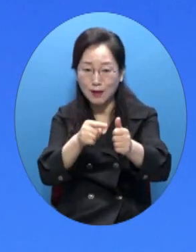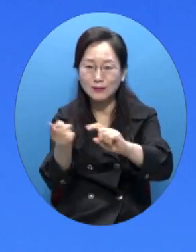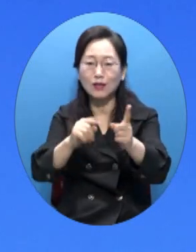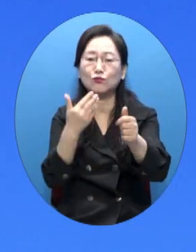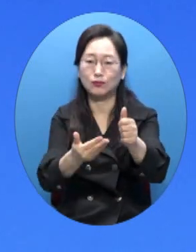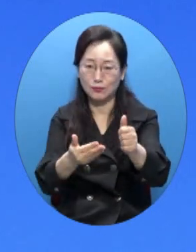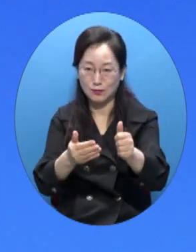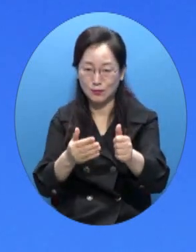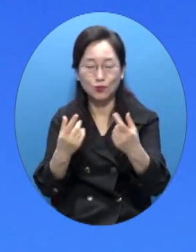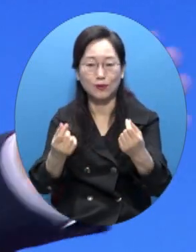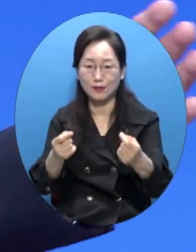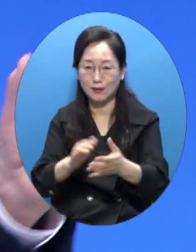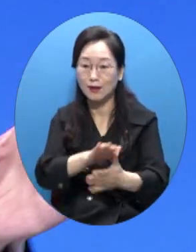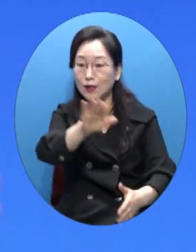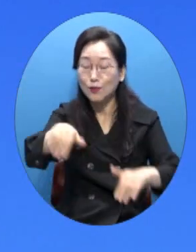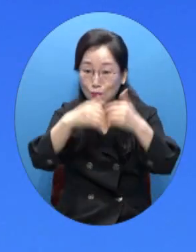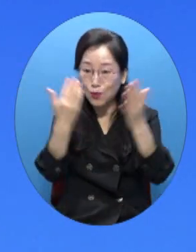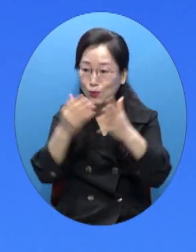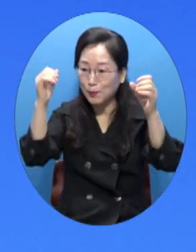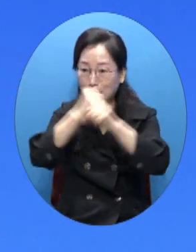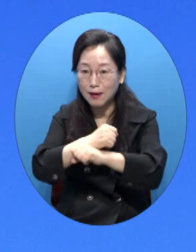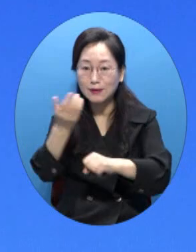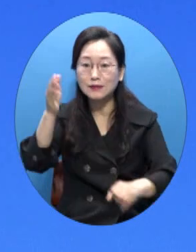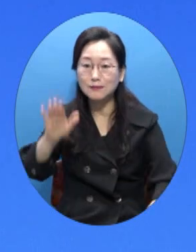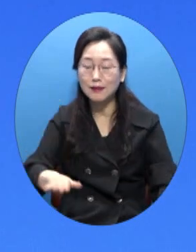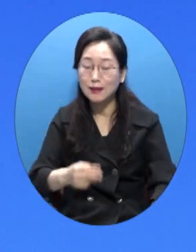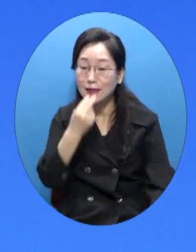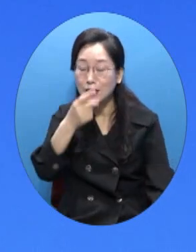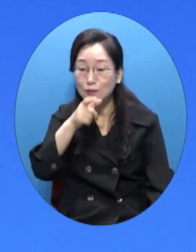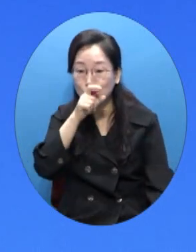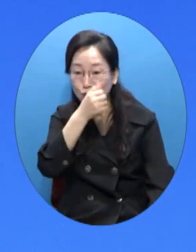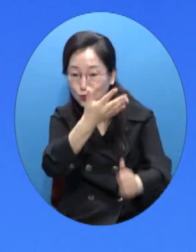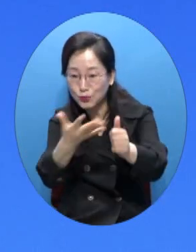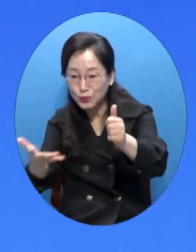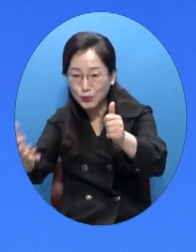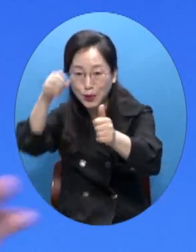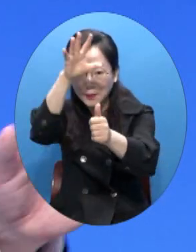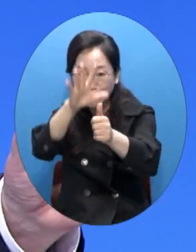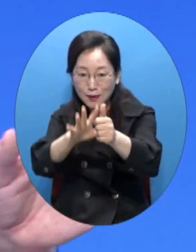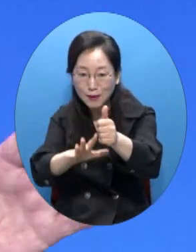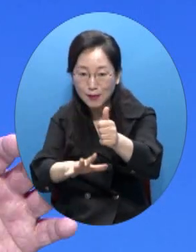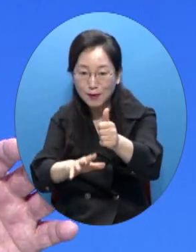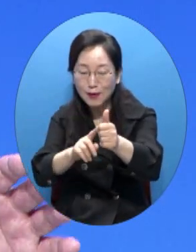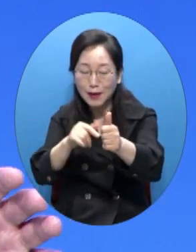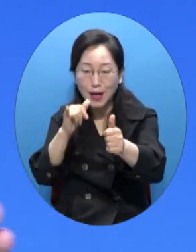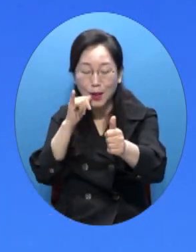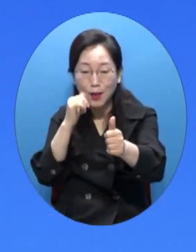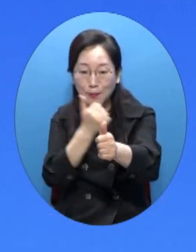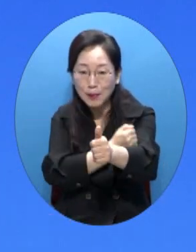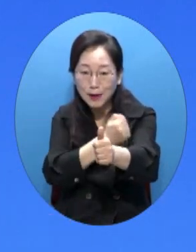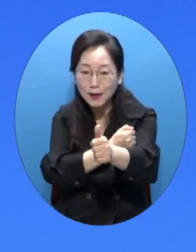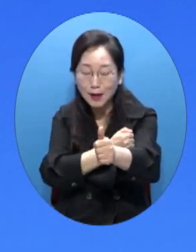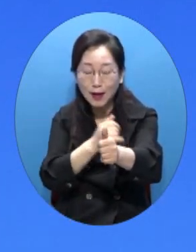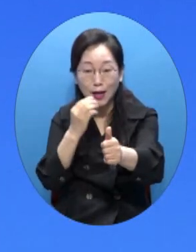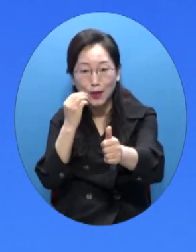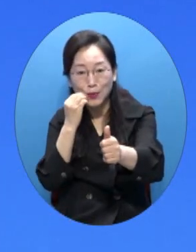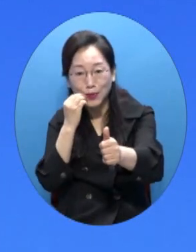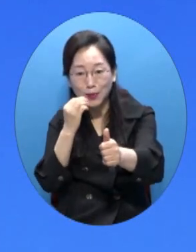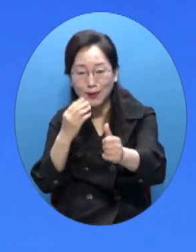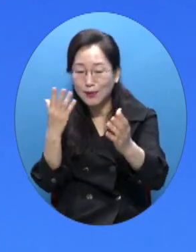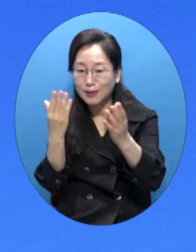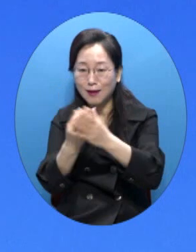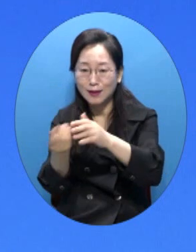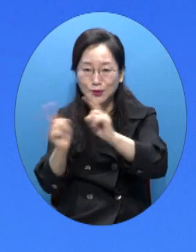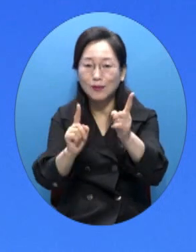것입니다. 모든 것이 파괴되는데 이 생명수가 흘러들어가서 마약을 중독에서 벗어나게 하니까 그를 치료하고